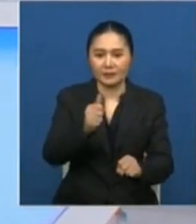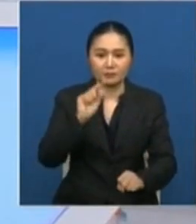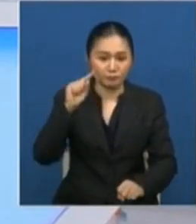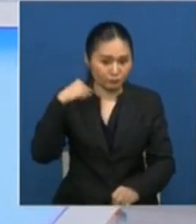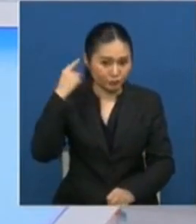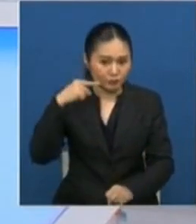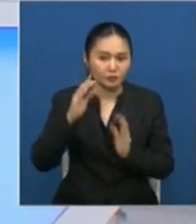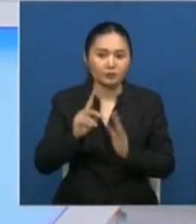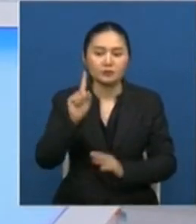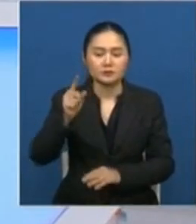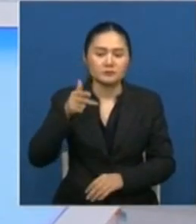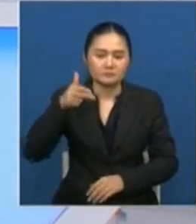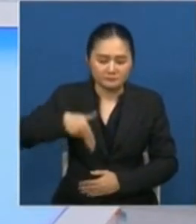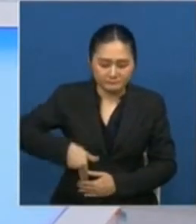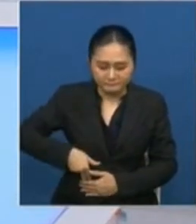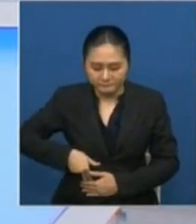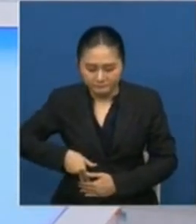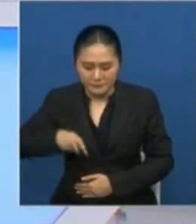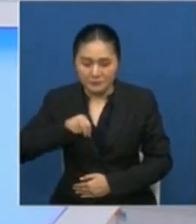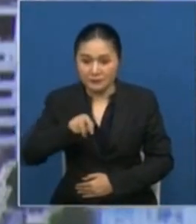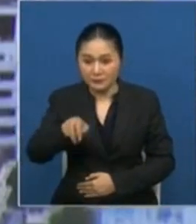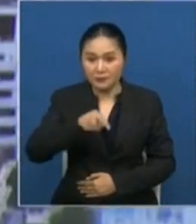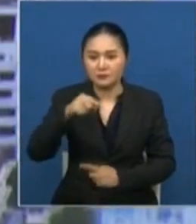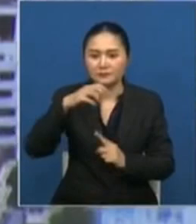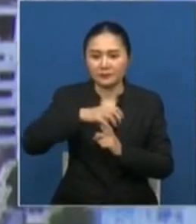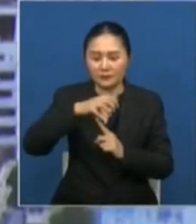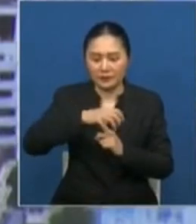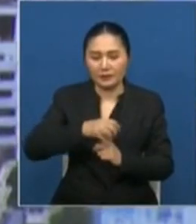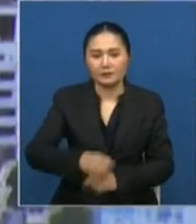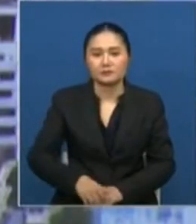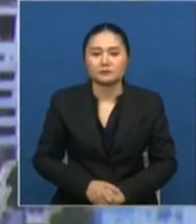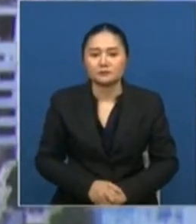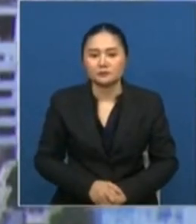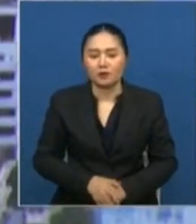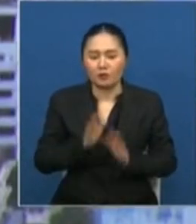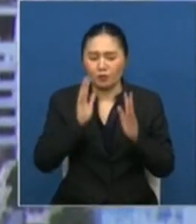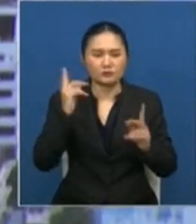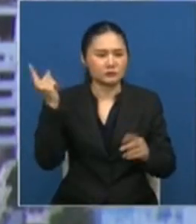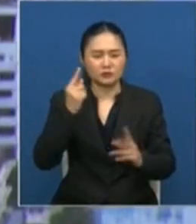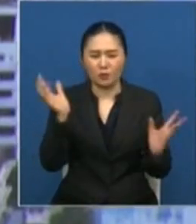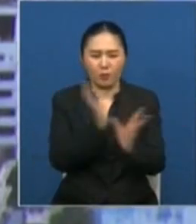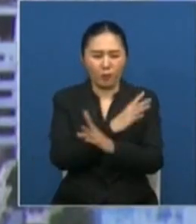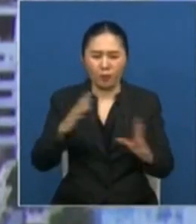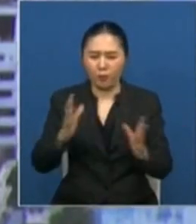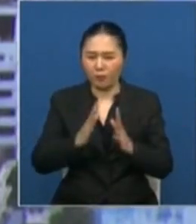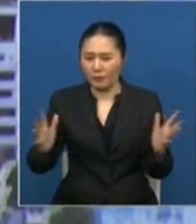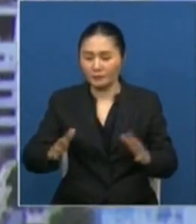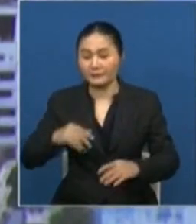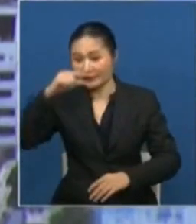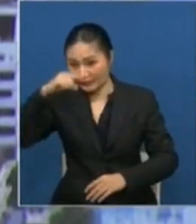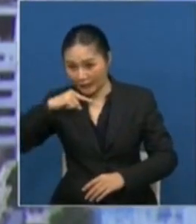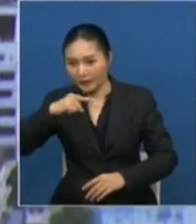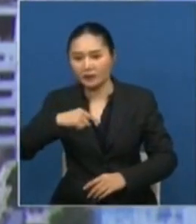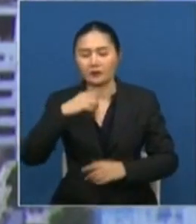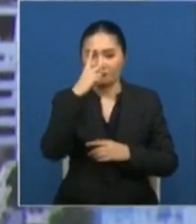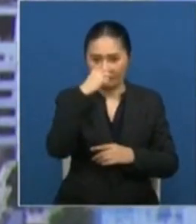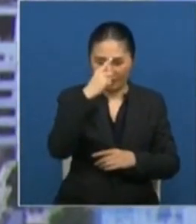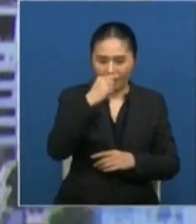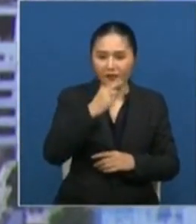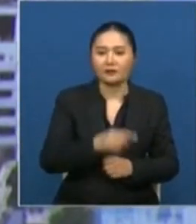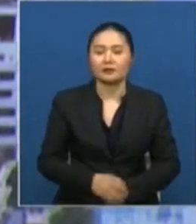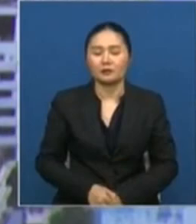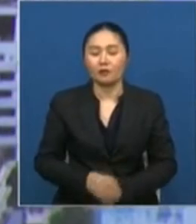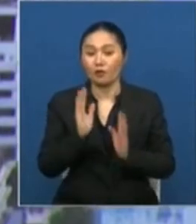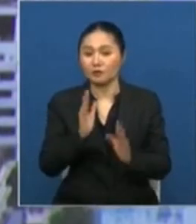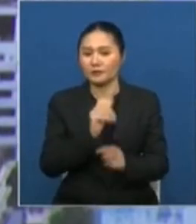คนหนึ่งพกปืนเดินเข้าไปใน Walking Street ที่พัทยาซึ่งตรงนั้นนักท่องเที่ยวเยอะมากทั้งชาวไทยแล้วก็ชาวต่างชาติพอเ